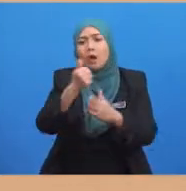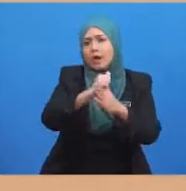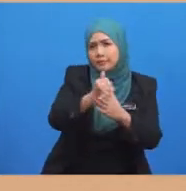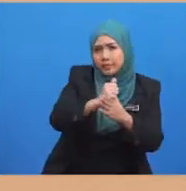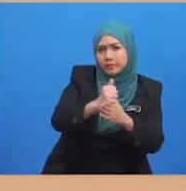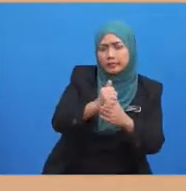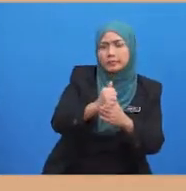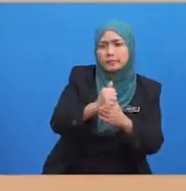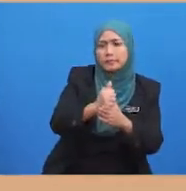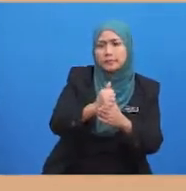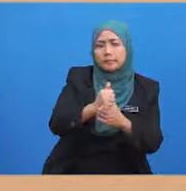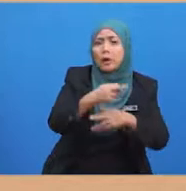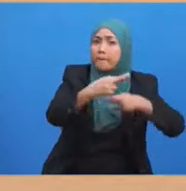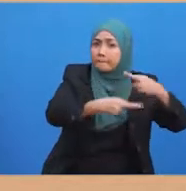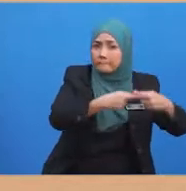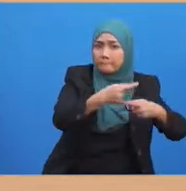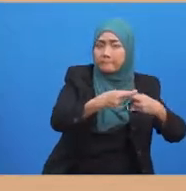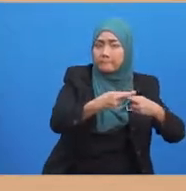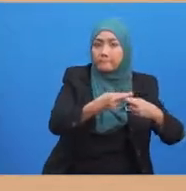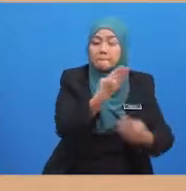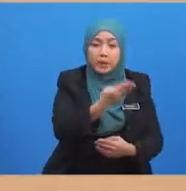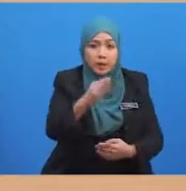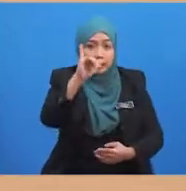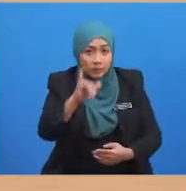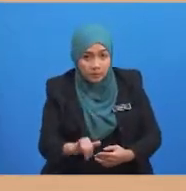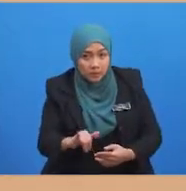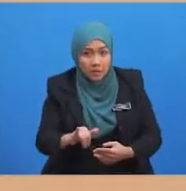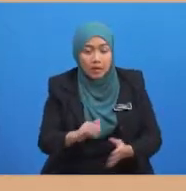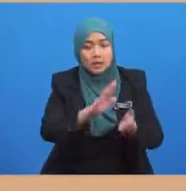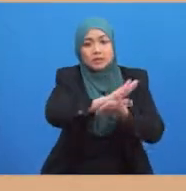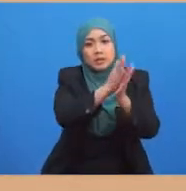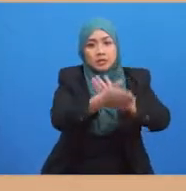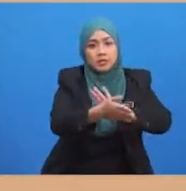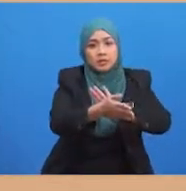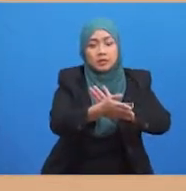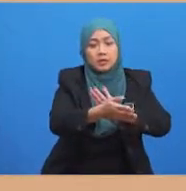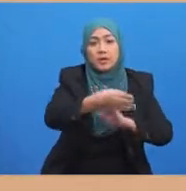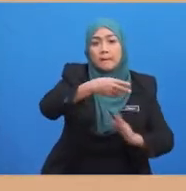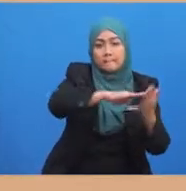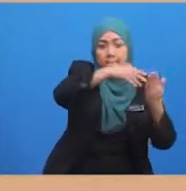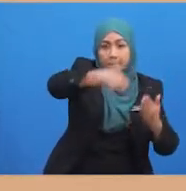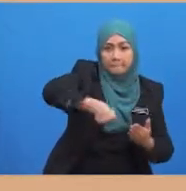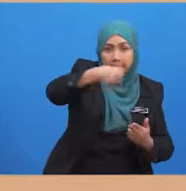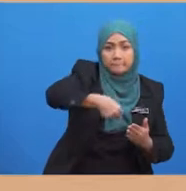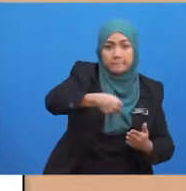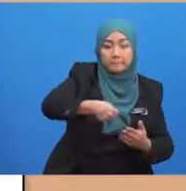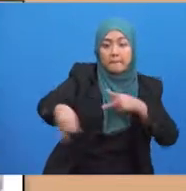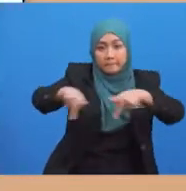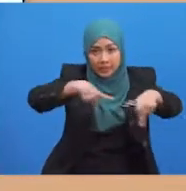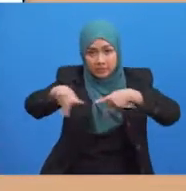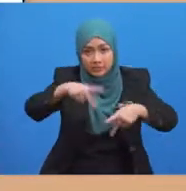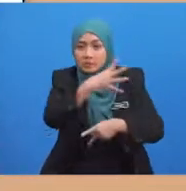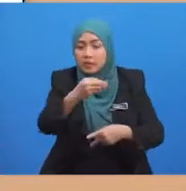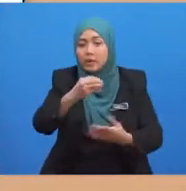produk yang diperbuat daripada polietena ialah baldi, beg plastik dan